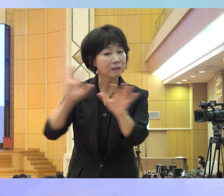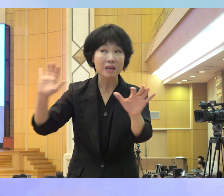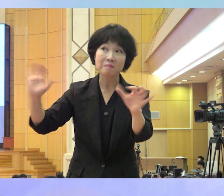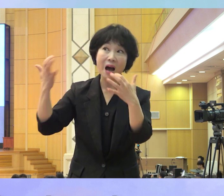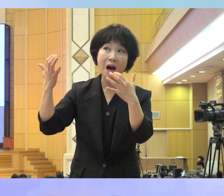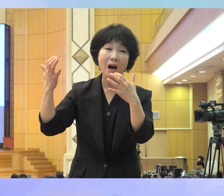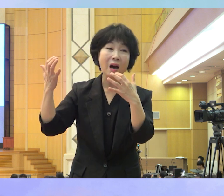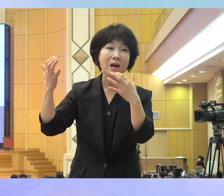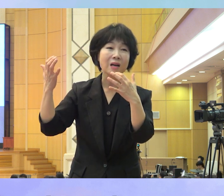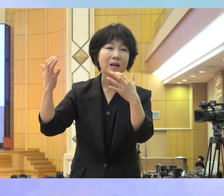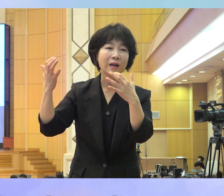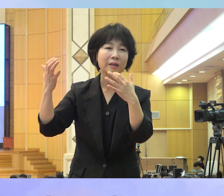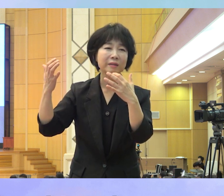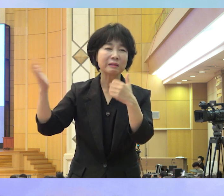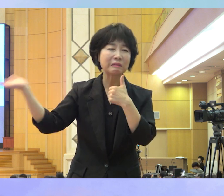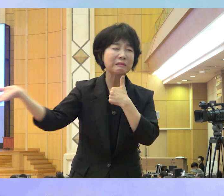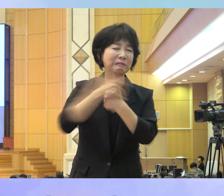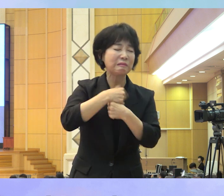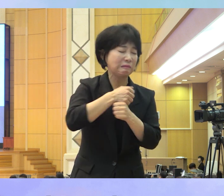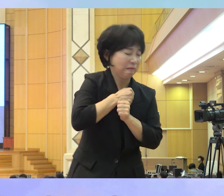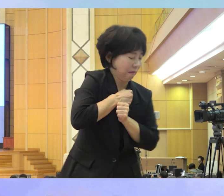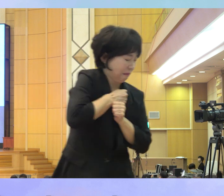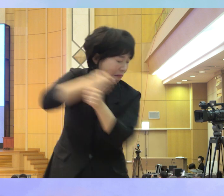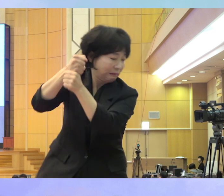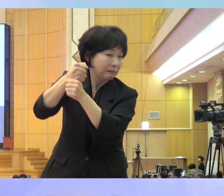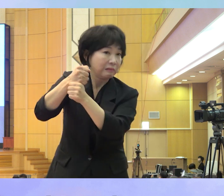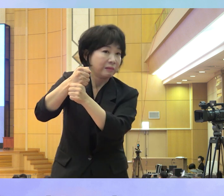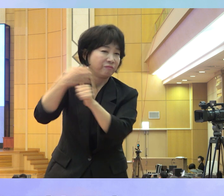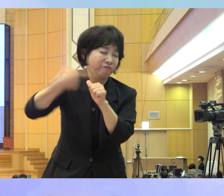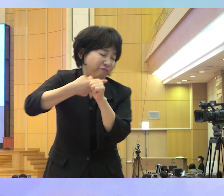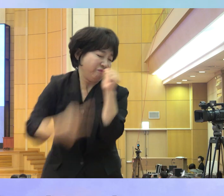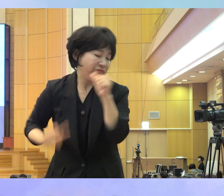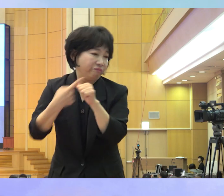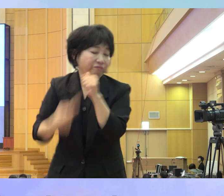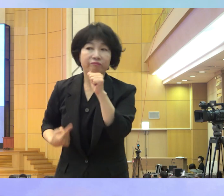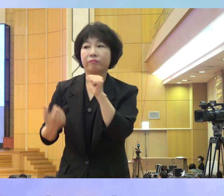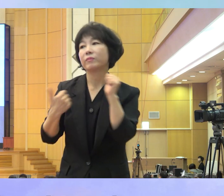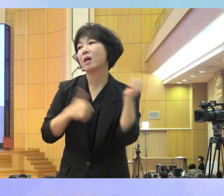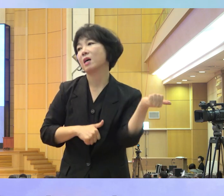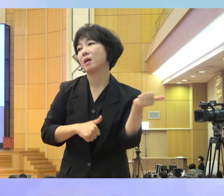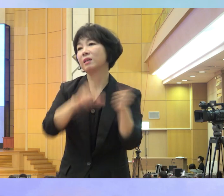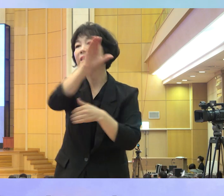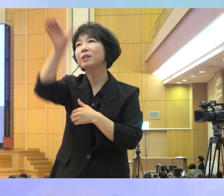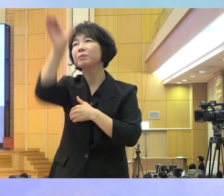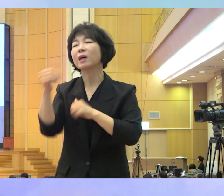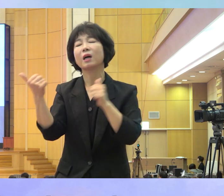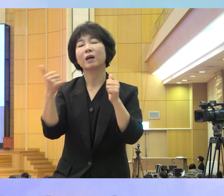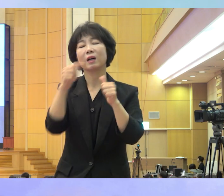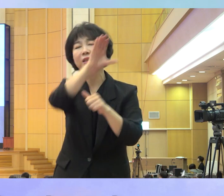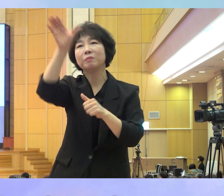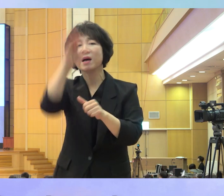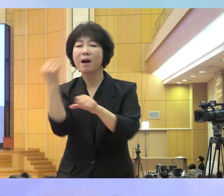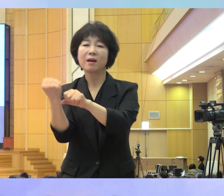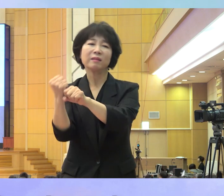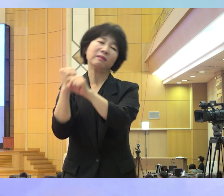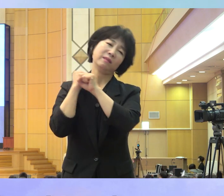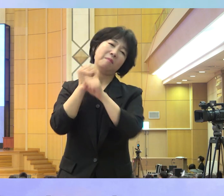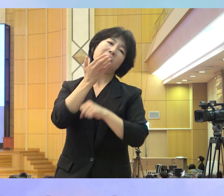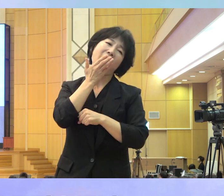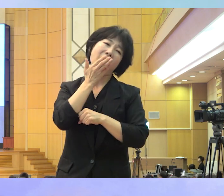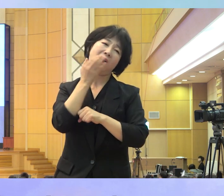사람들의 손에 넘겨져서 죽임을 당하고 십자가 지신다는 얘기죠.